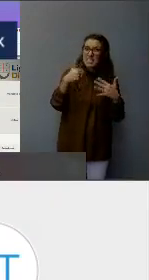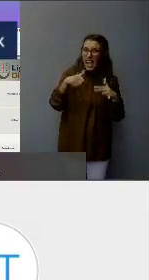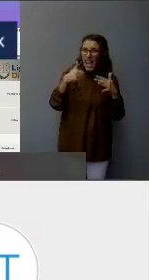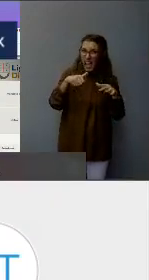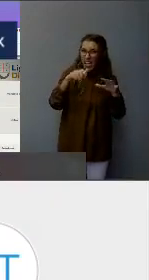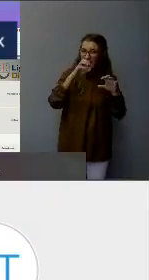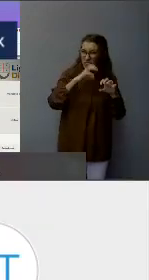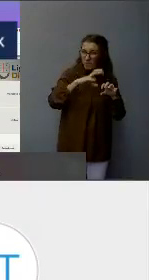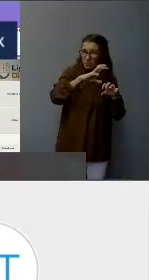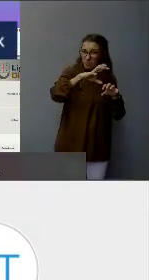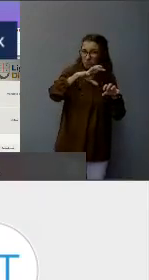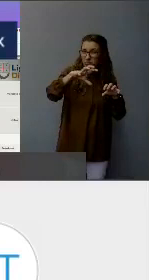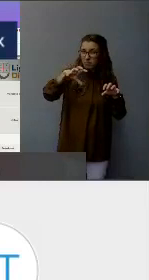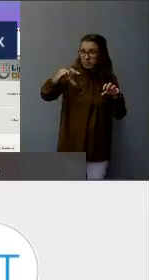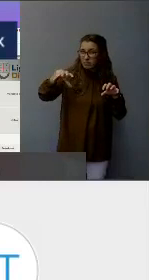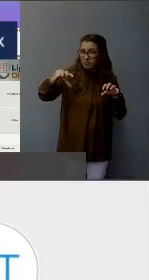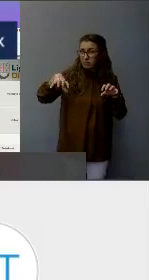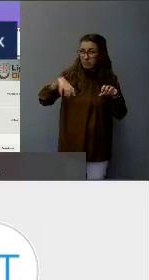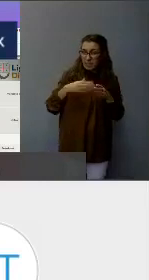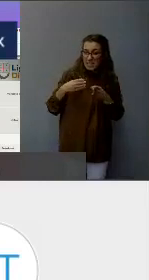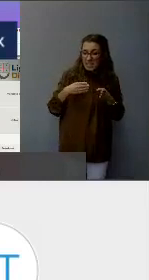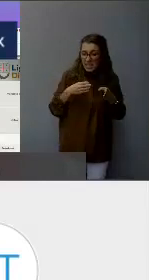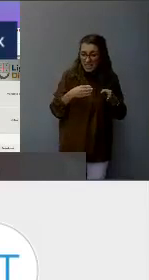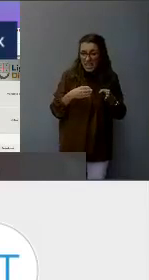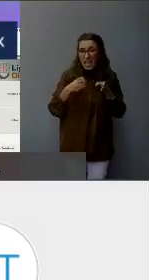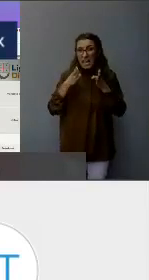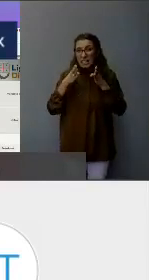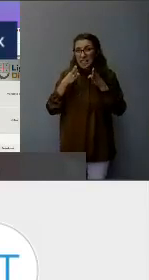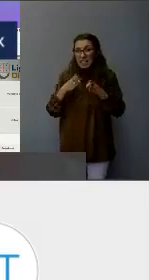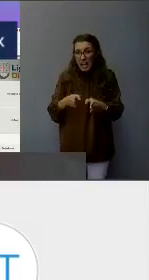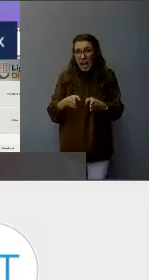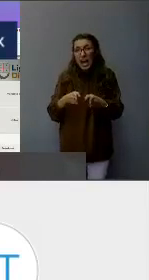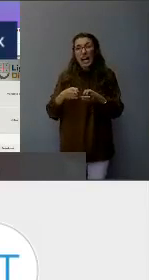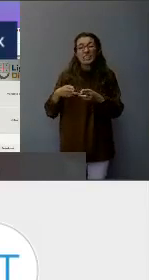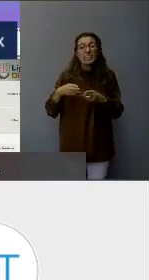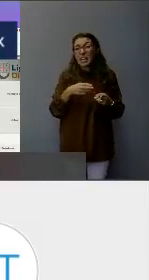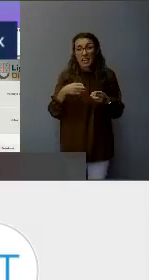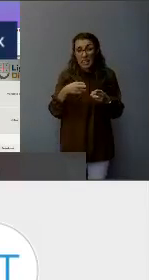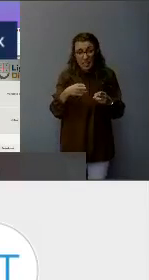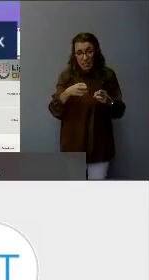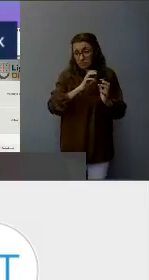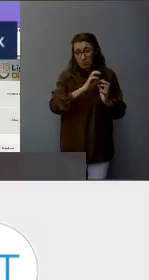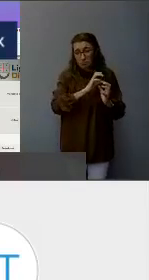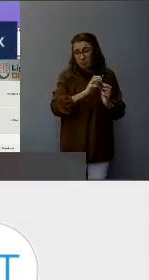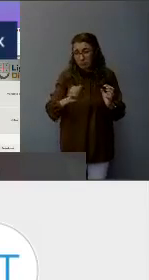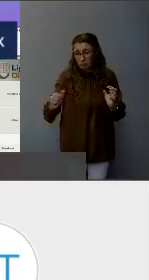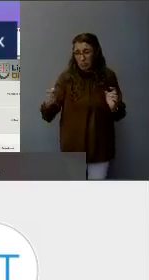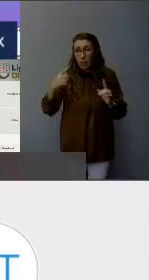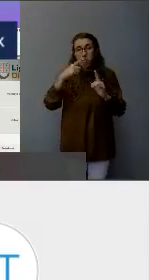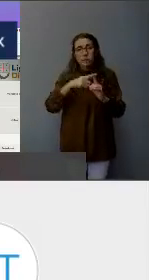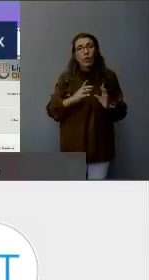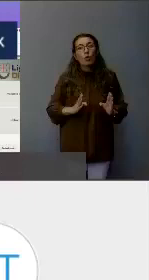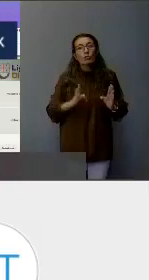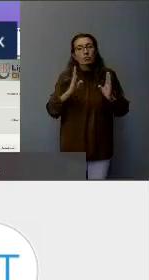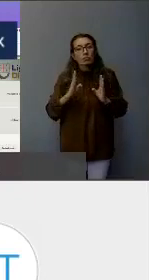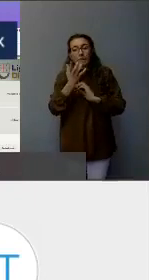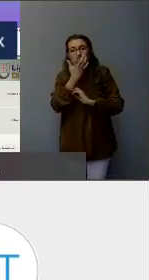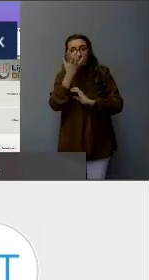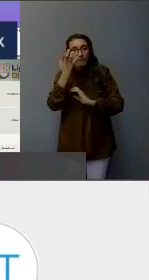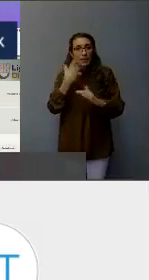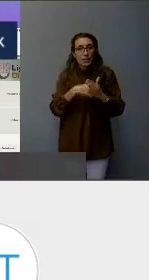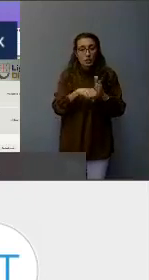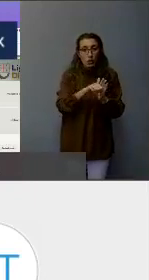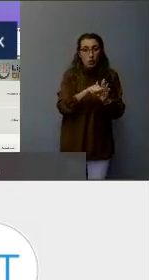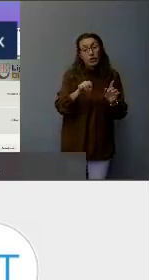terrazze sentieri oltre a edifici di pregio storico come vecchio